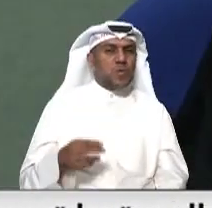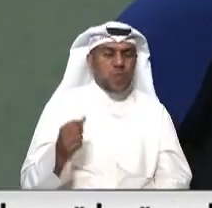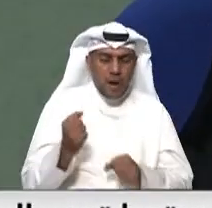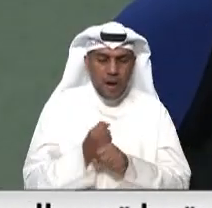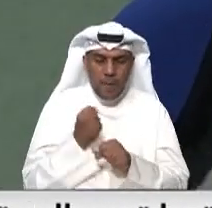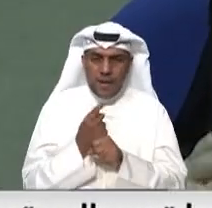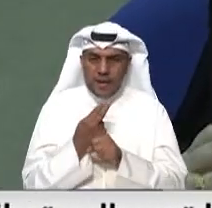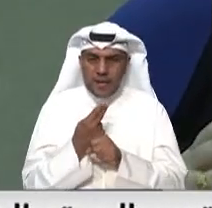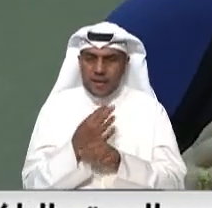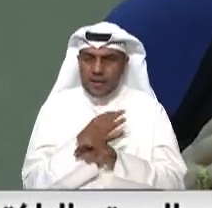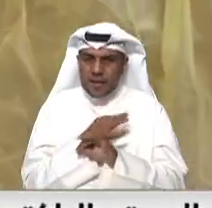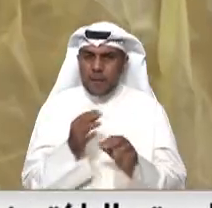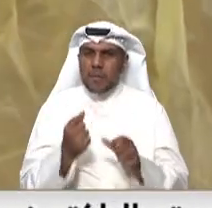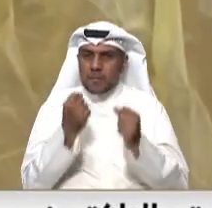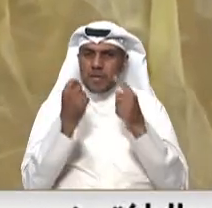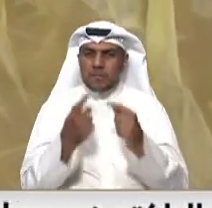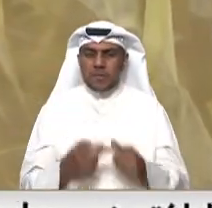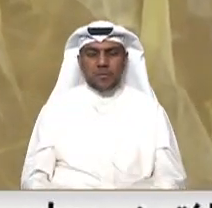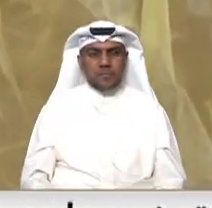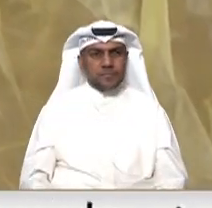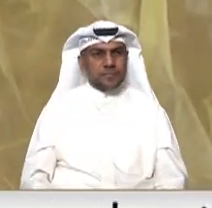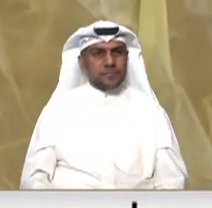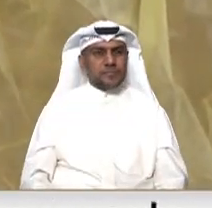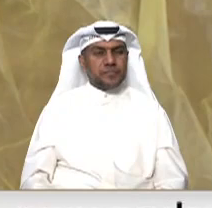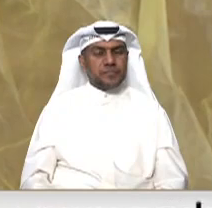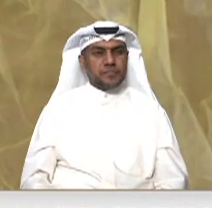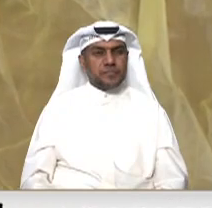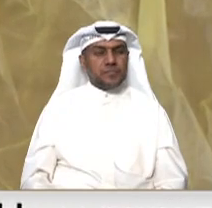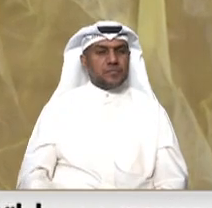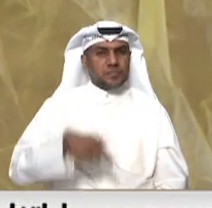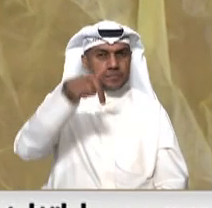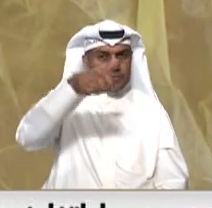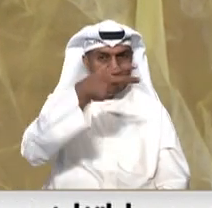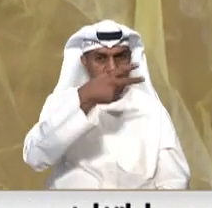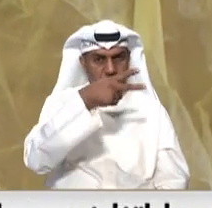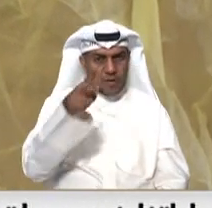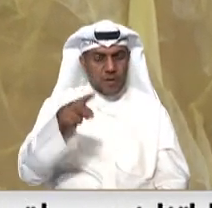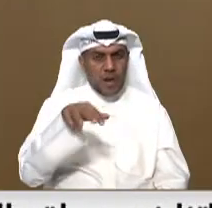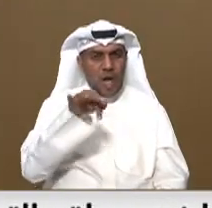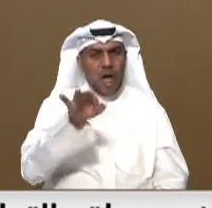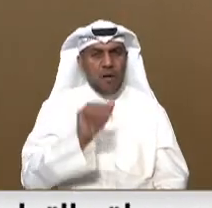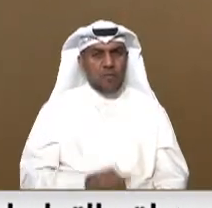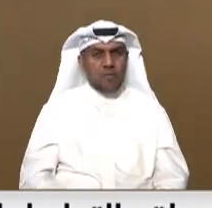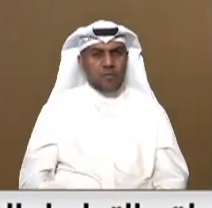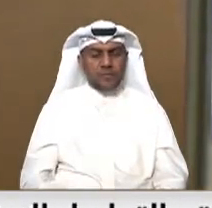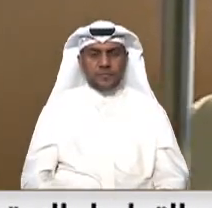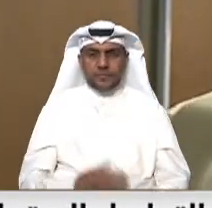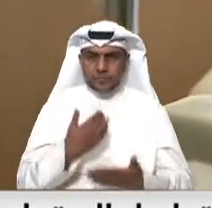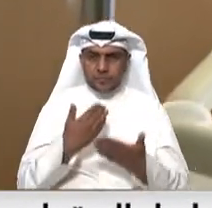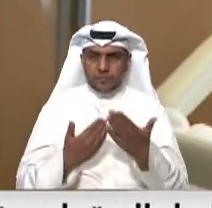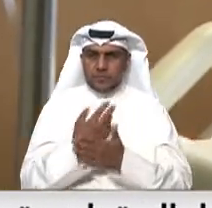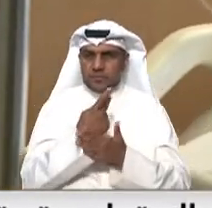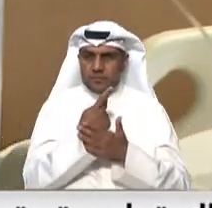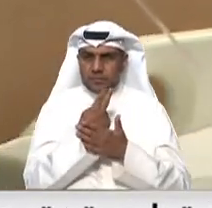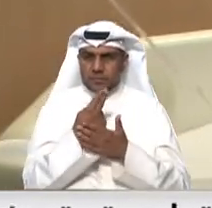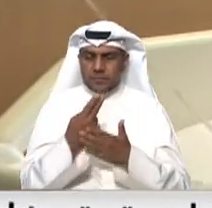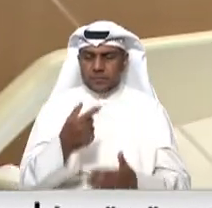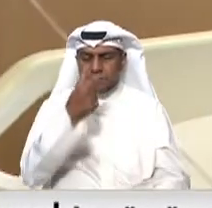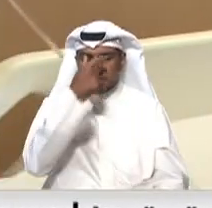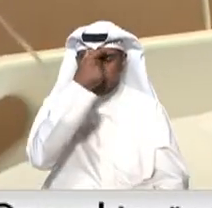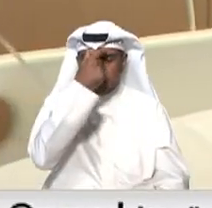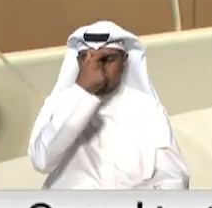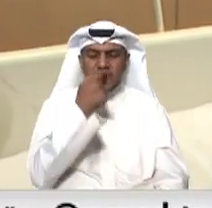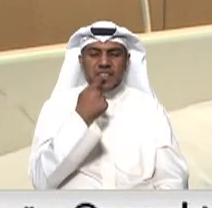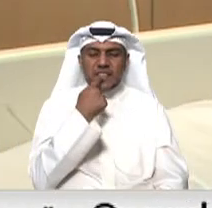حالاتهم اللي سووها تقريبا 100% السته وعشرون الف حاله جديده تم تشخيصها بالسرطان منذ عام